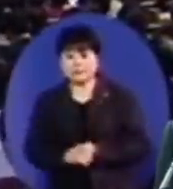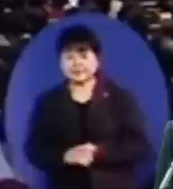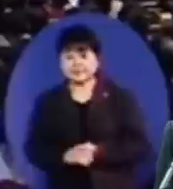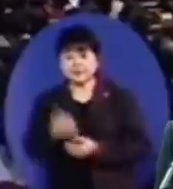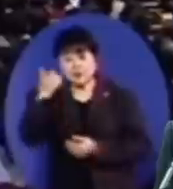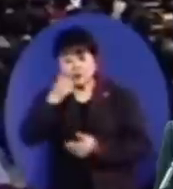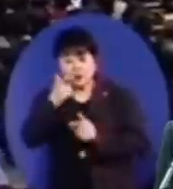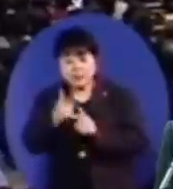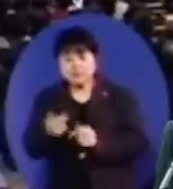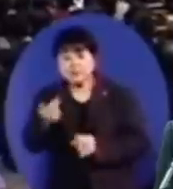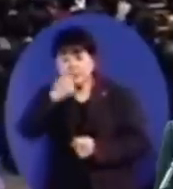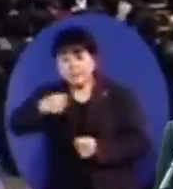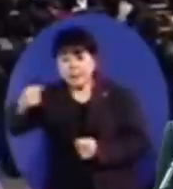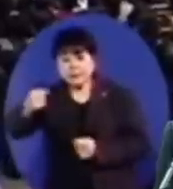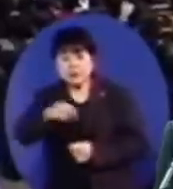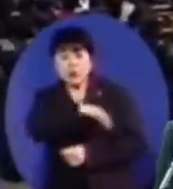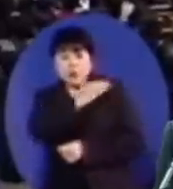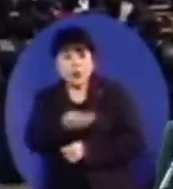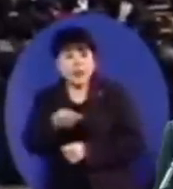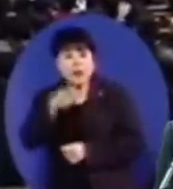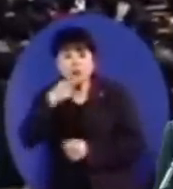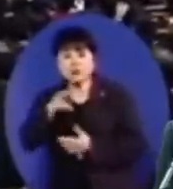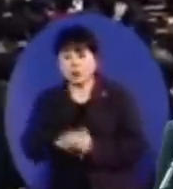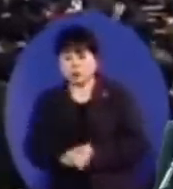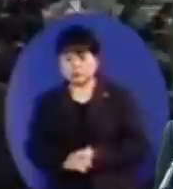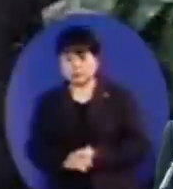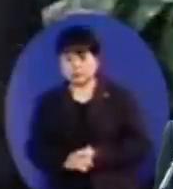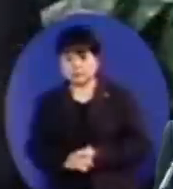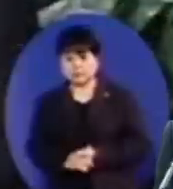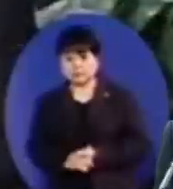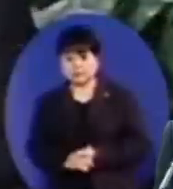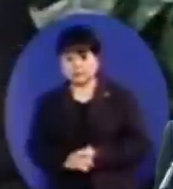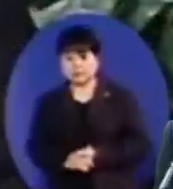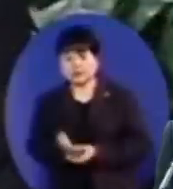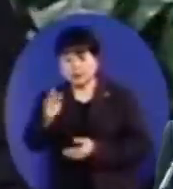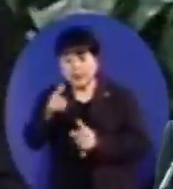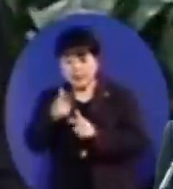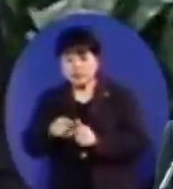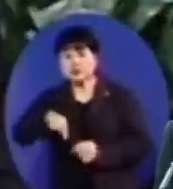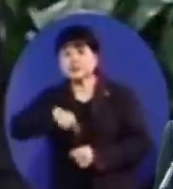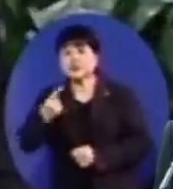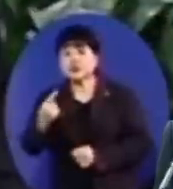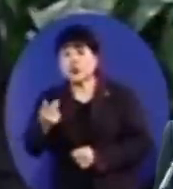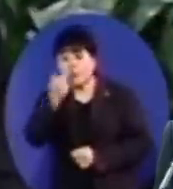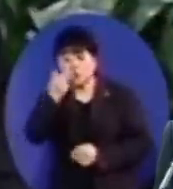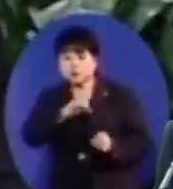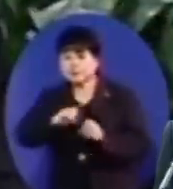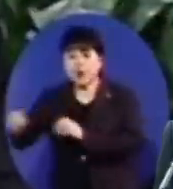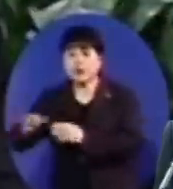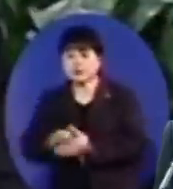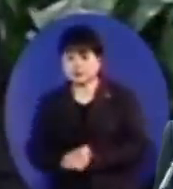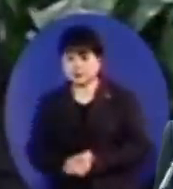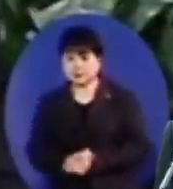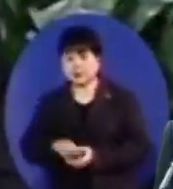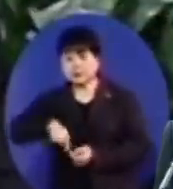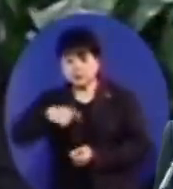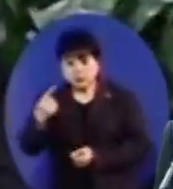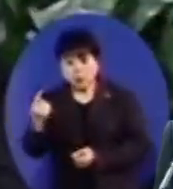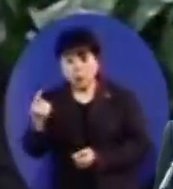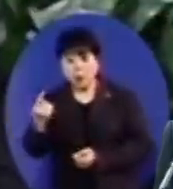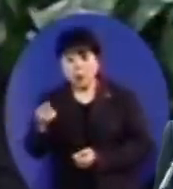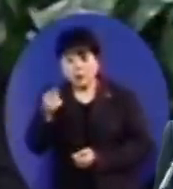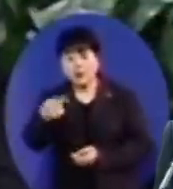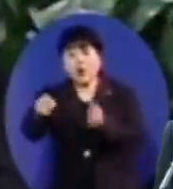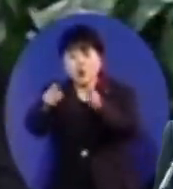누구 예수님 생명을 빼앗을 권한이 있는 사람이 없어요. 그러나 예수님 스스로 자기 목숨을 버립니다. 스스로